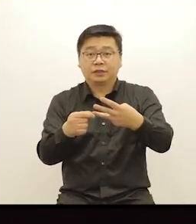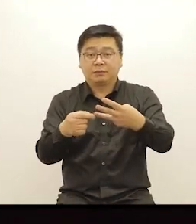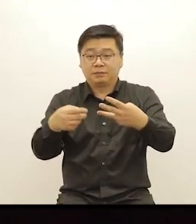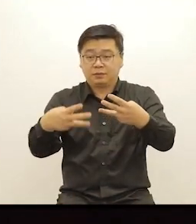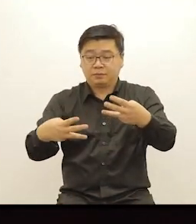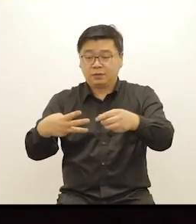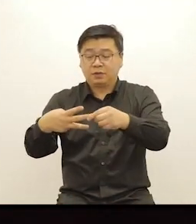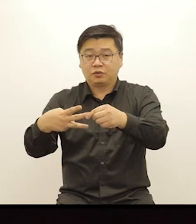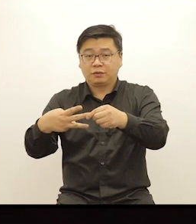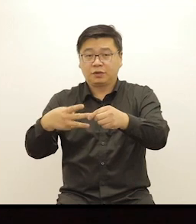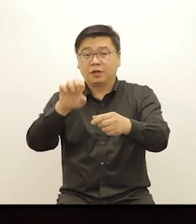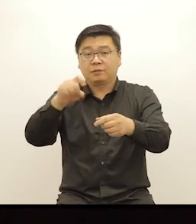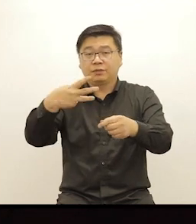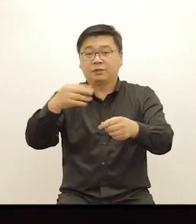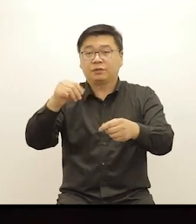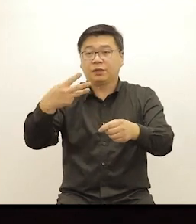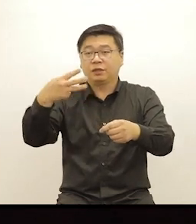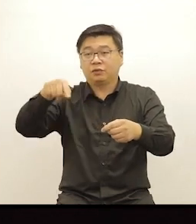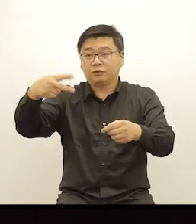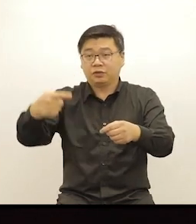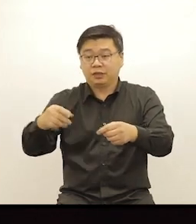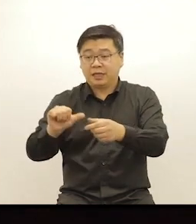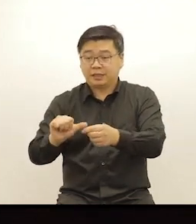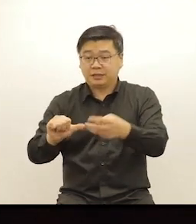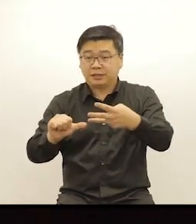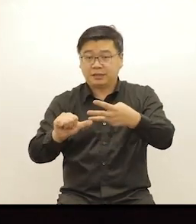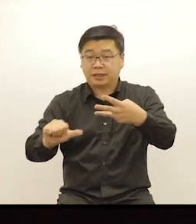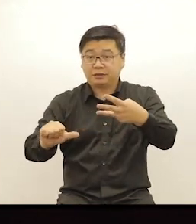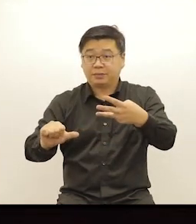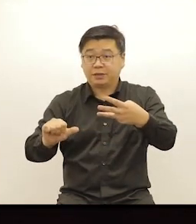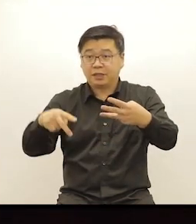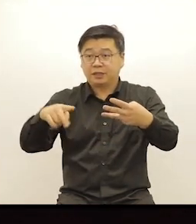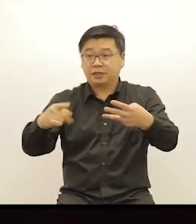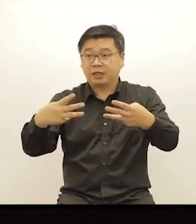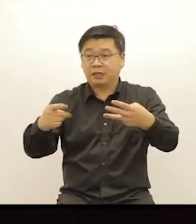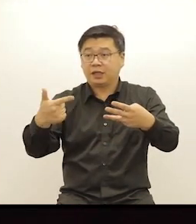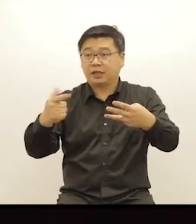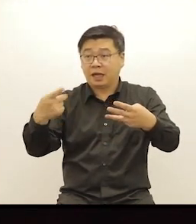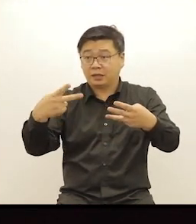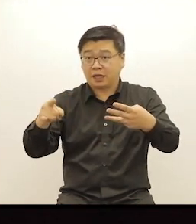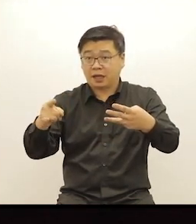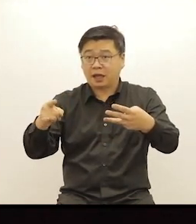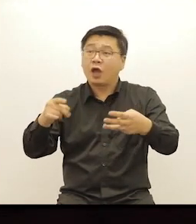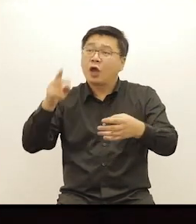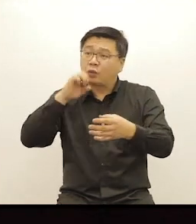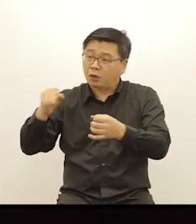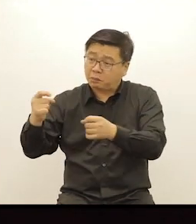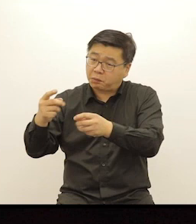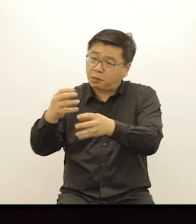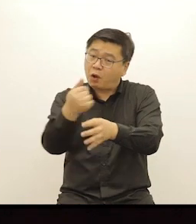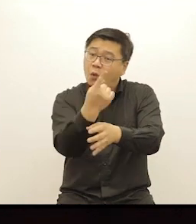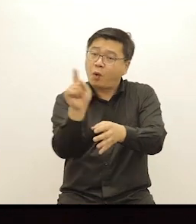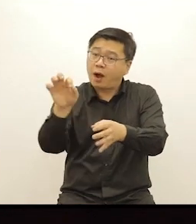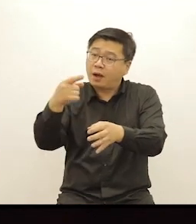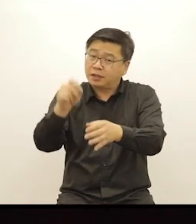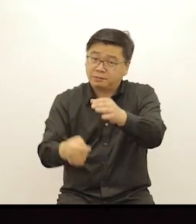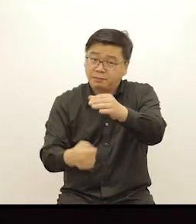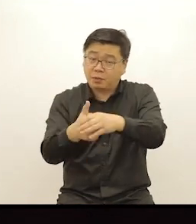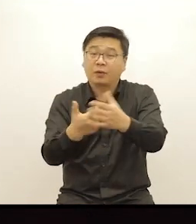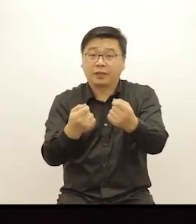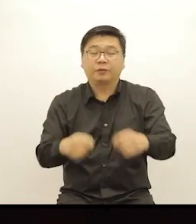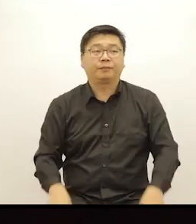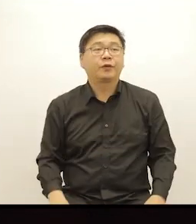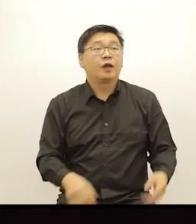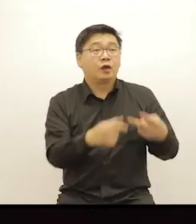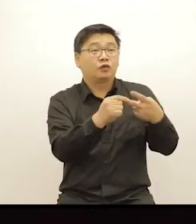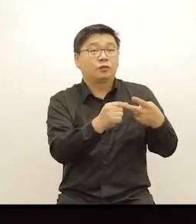두 번째 프렐류드하고 다섯 번째 세레나데가 화음이 되게 독특한 부분들이 나와요. 두 번째